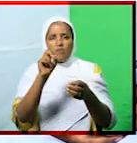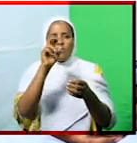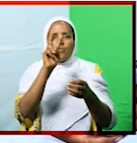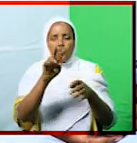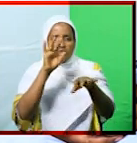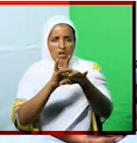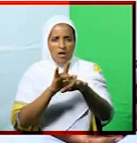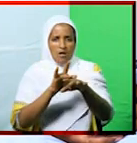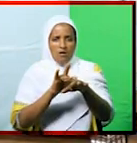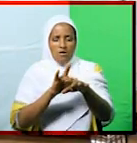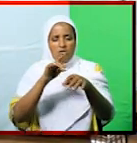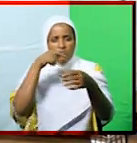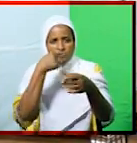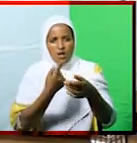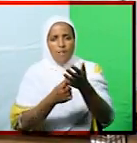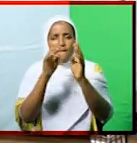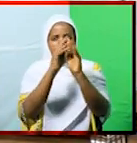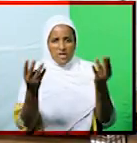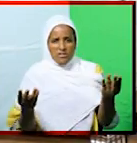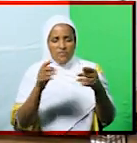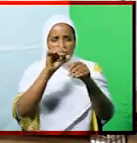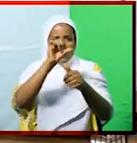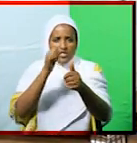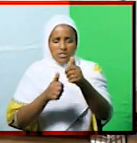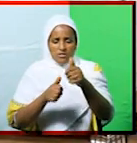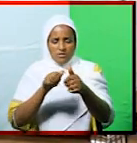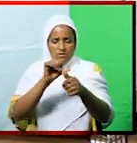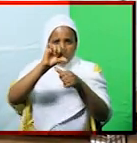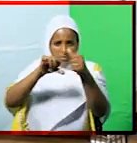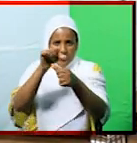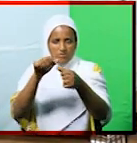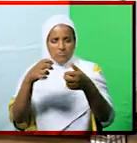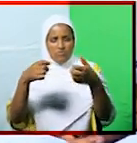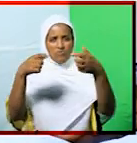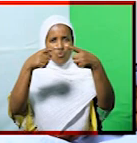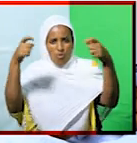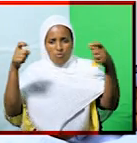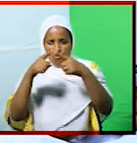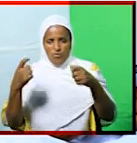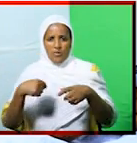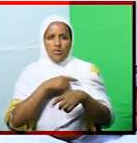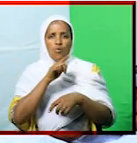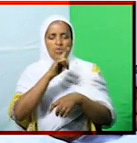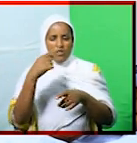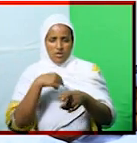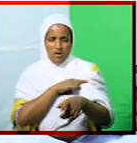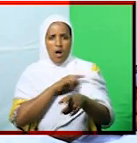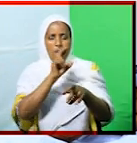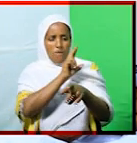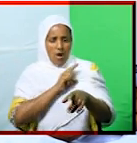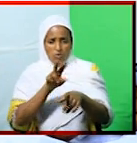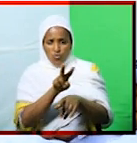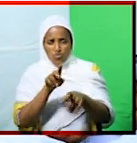ፍጅት አንደኛ ሰዎቹ መጻሕፍትን ይፋጃሉ፣ ሁለተኛ ደግሞ እነሱ ራሳቸው ከመጻሕፍት